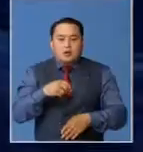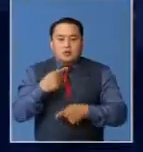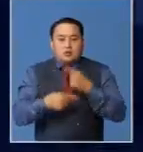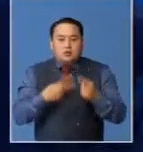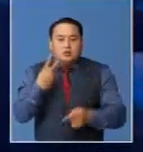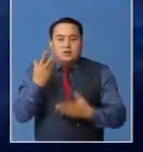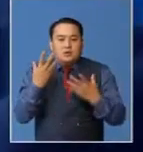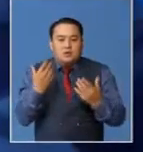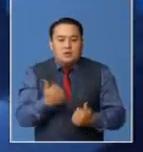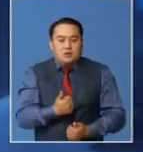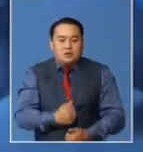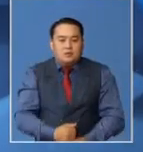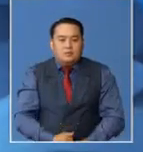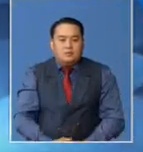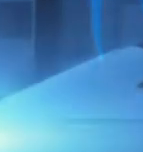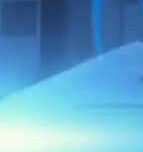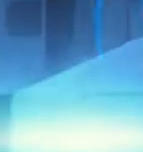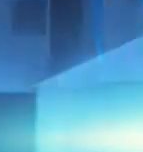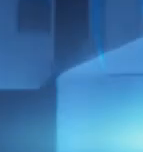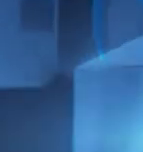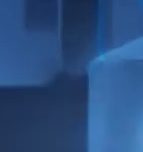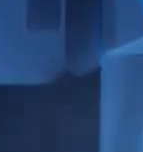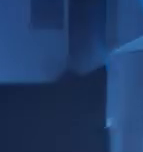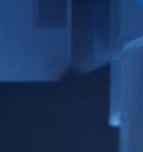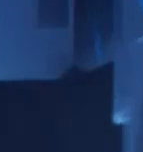недели. Лилия Штогрина, Ержан Дусенов, телеканал ЖТСУ.